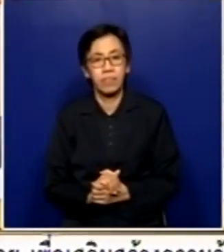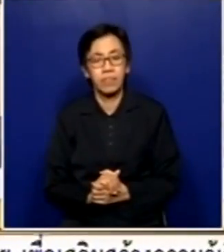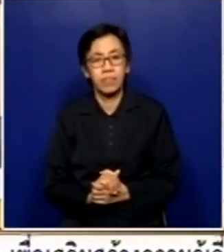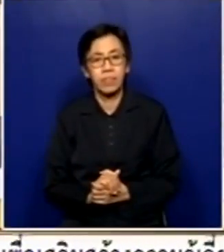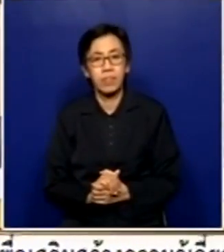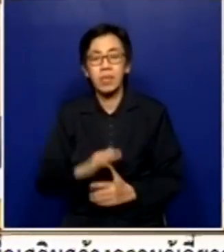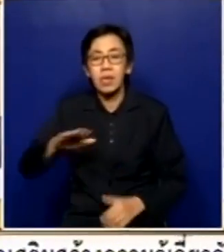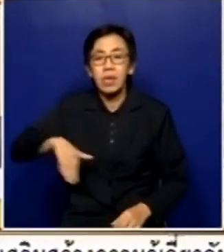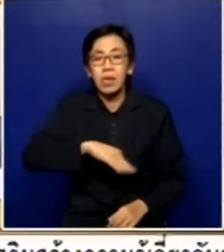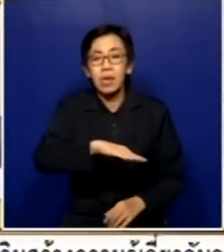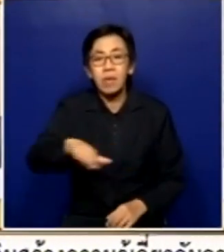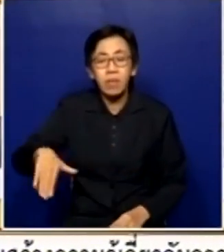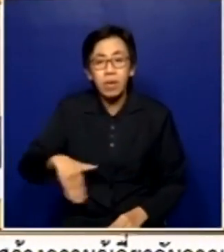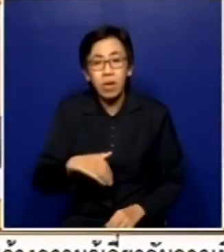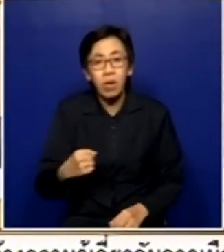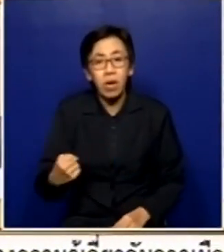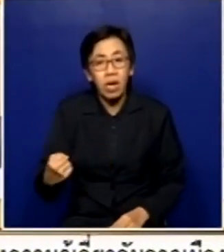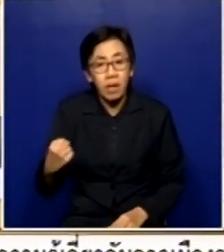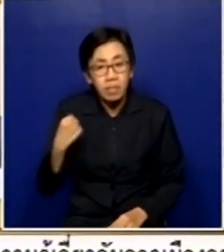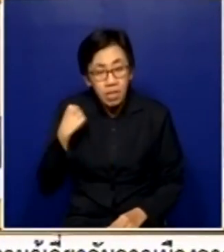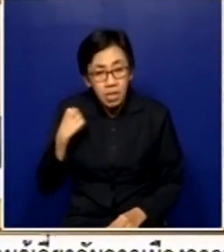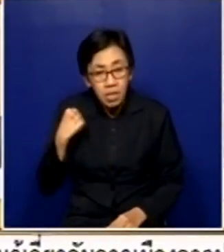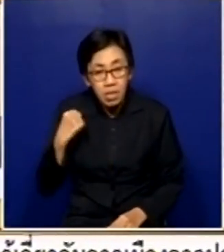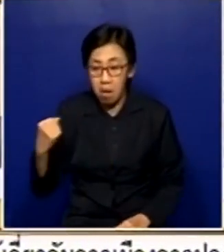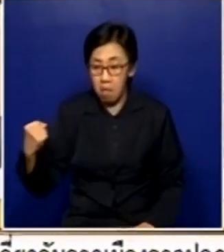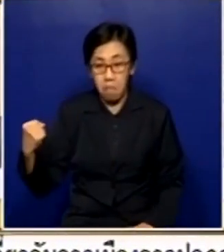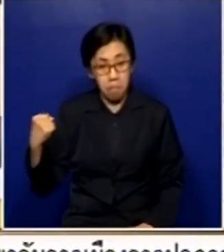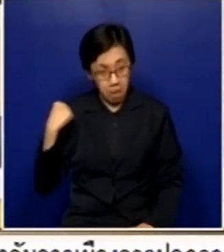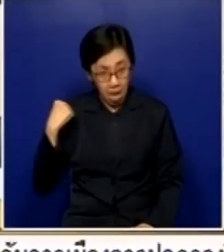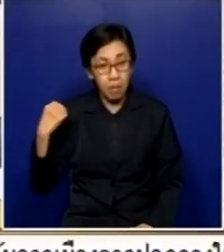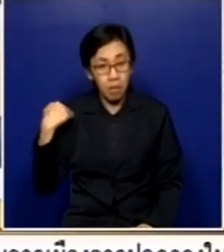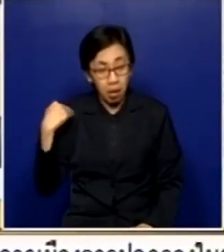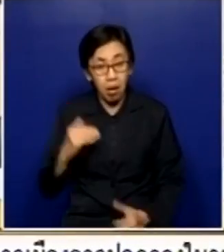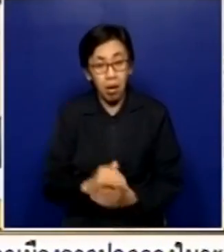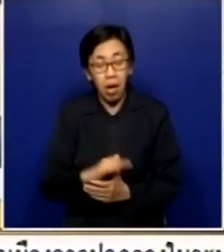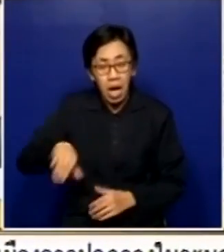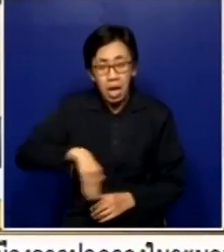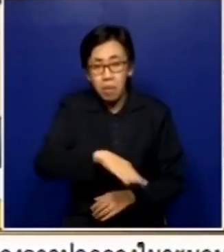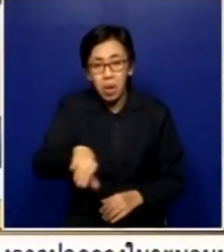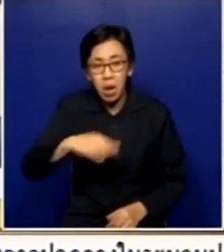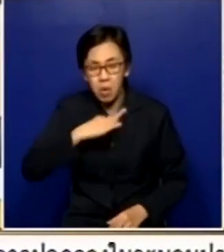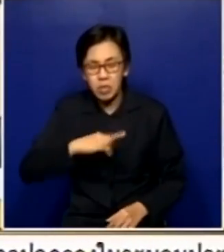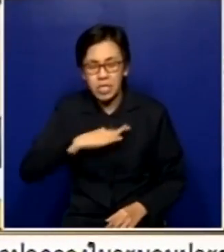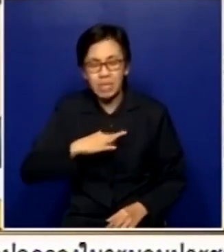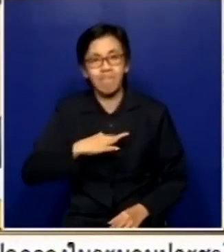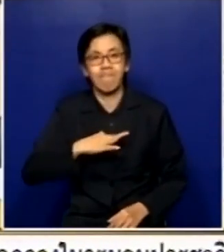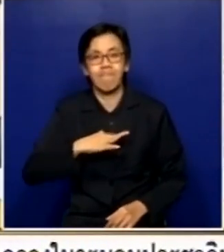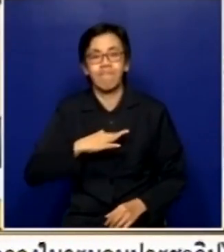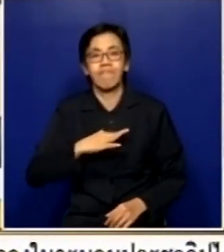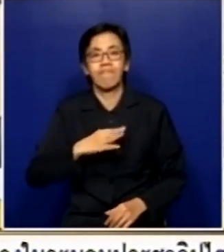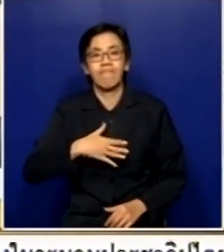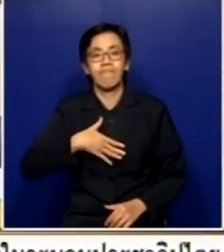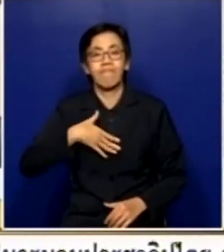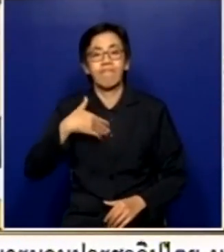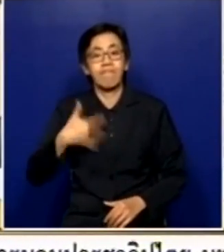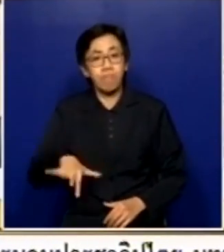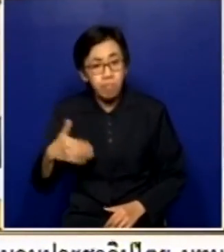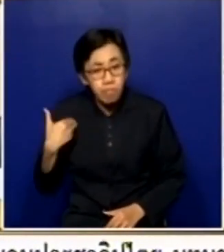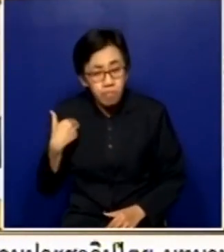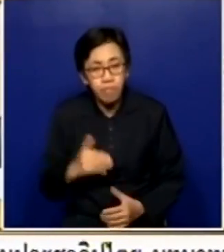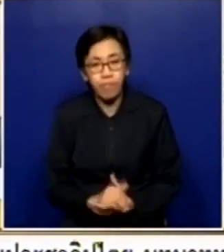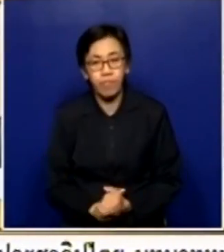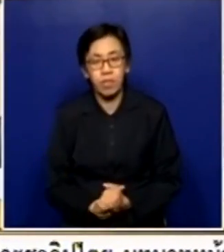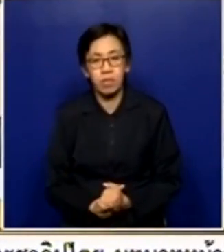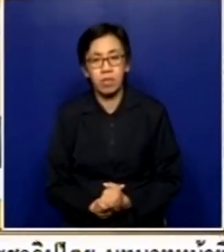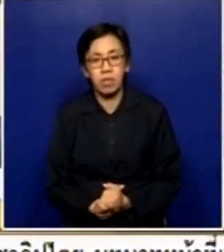แต่พวกเรามีอำนาจหรือมีพลังอะไรในการที่จะทำให้ท่านรู้สึกถูกคุกคามประสบการณ์ของการ